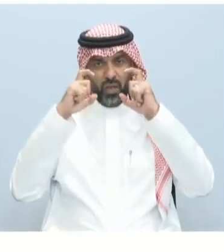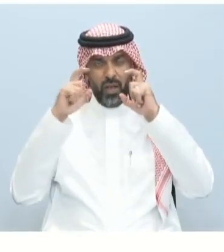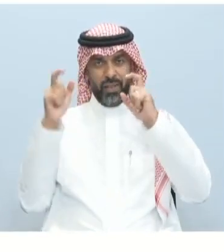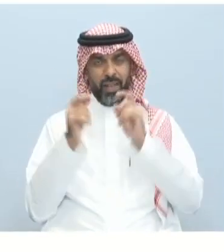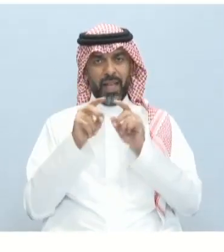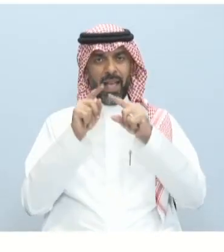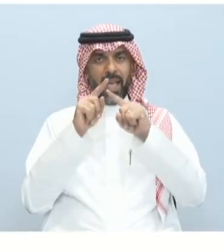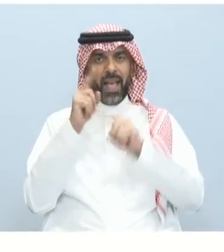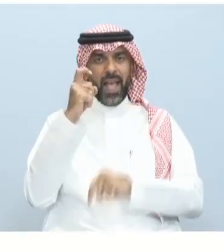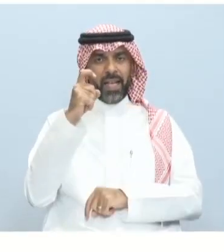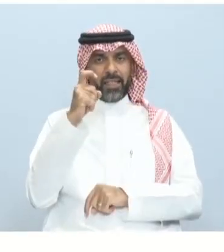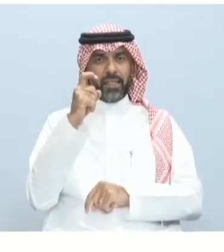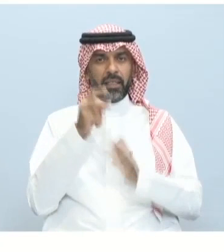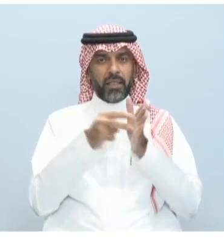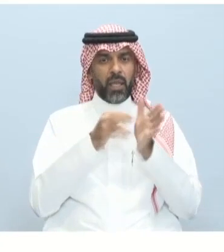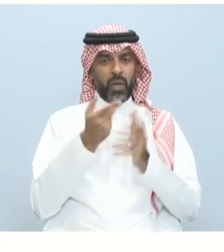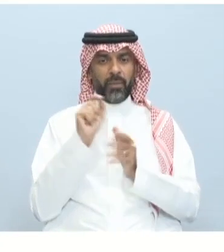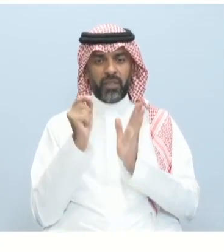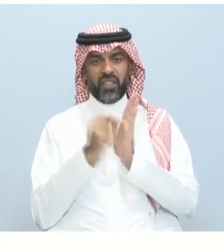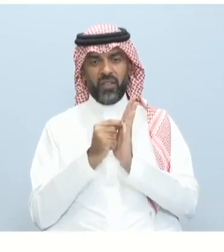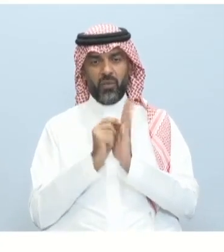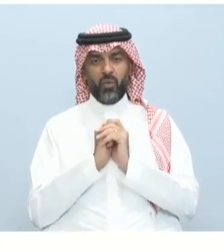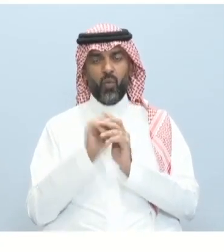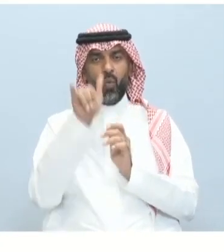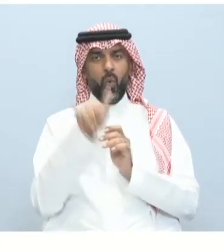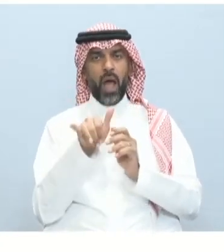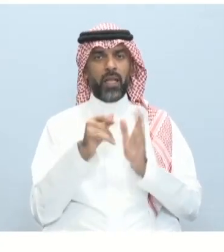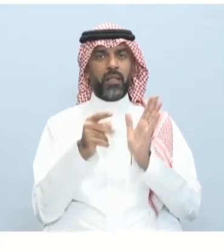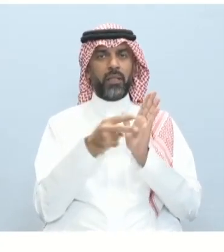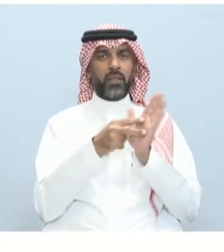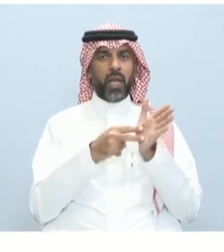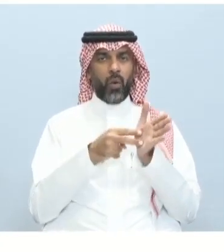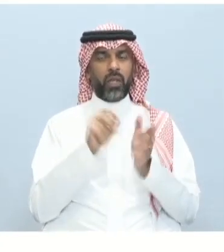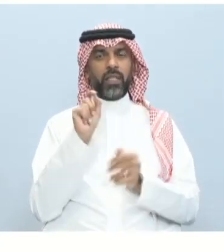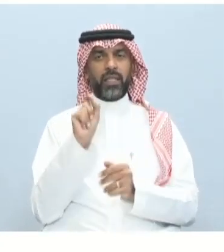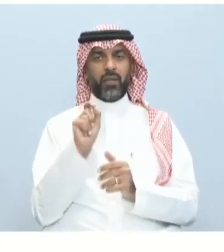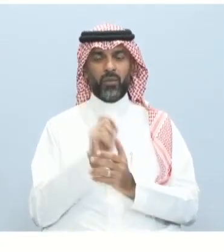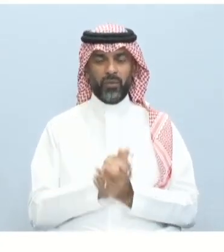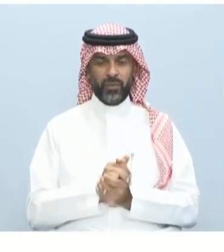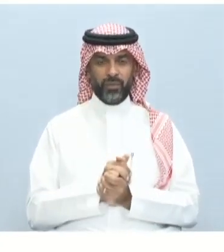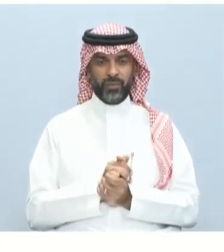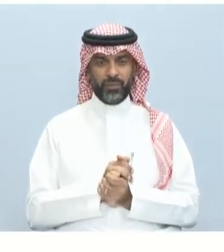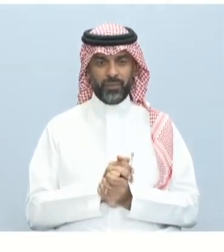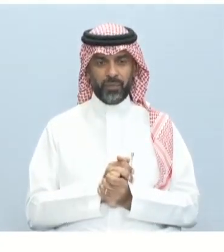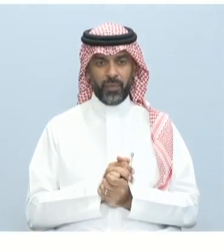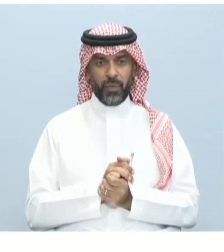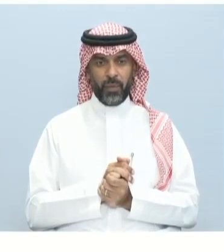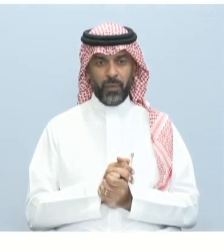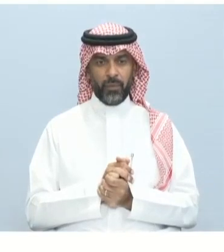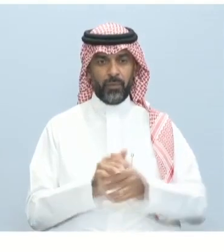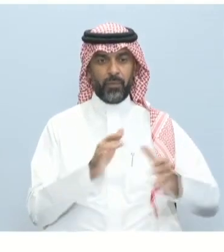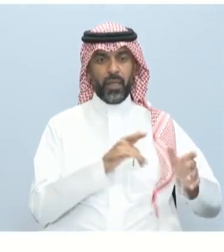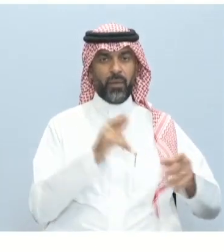الـ x الإحداثي x يساوي 0 والـ y يساوي 0، بينما هنا موقع